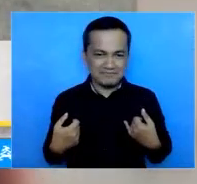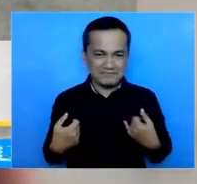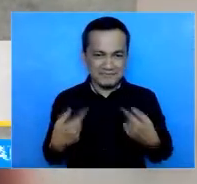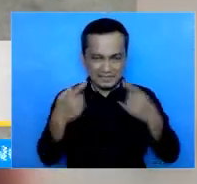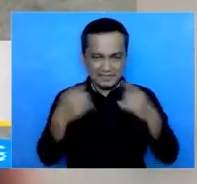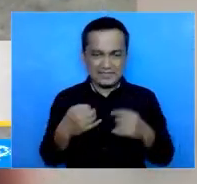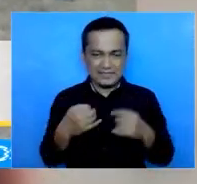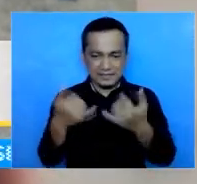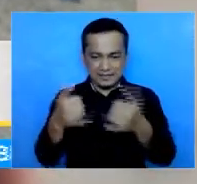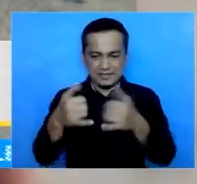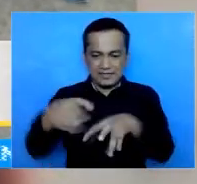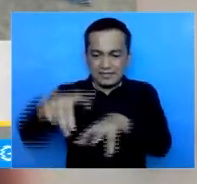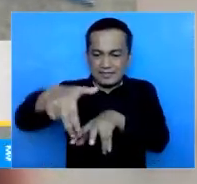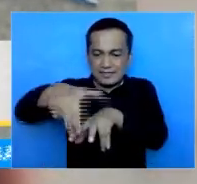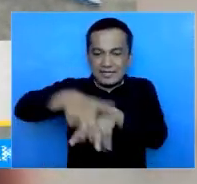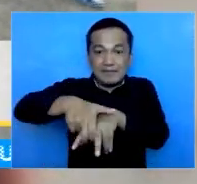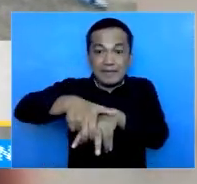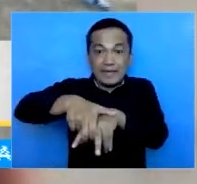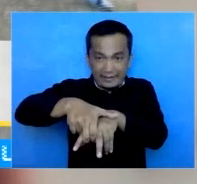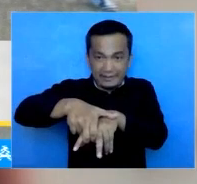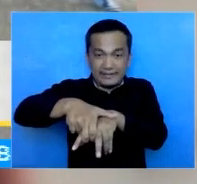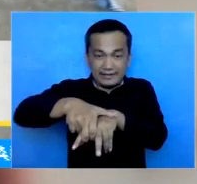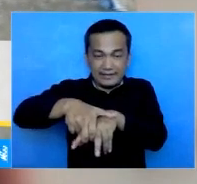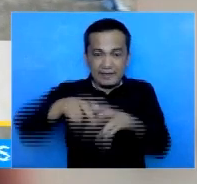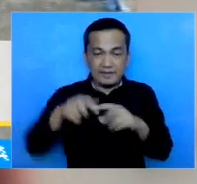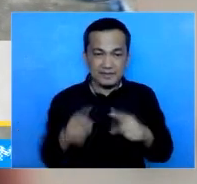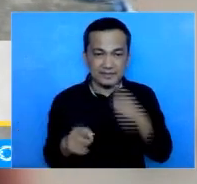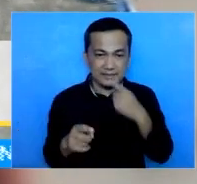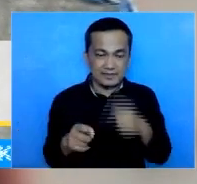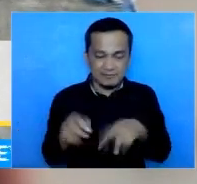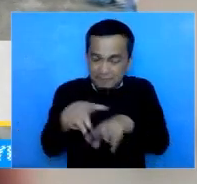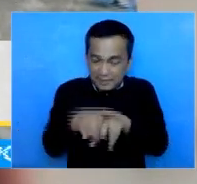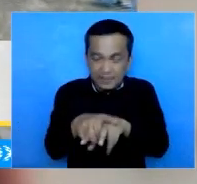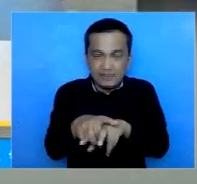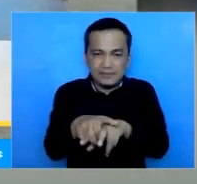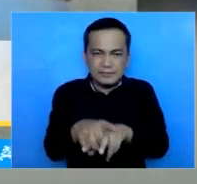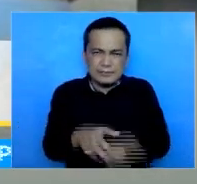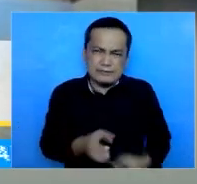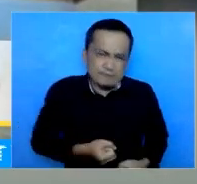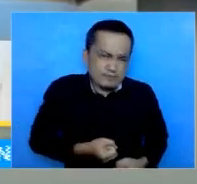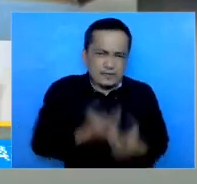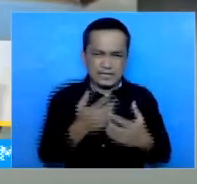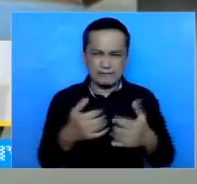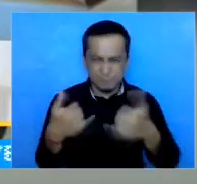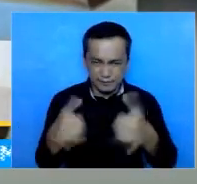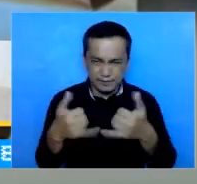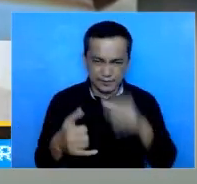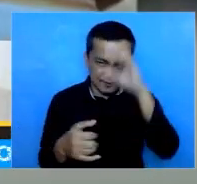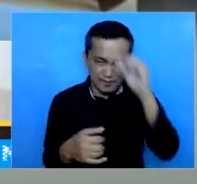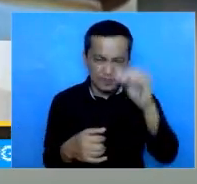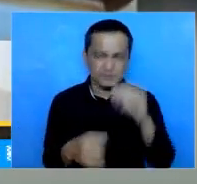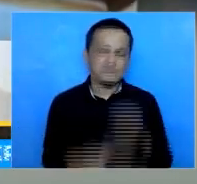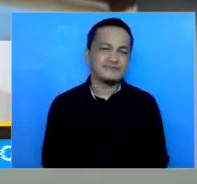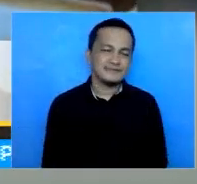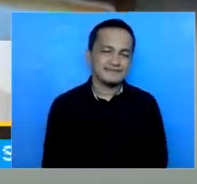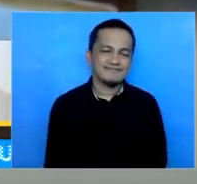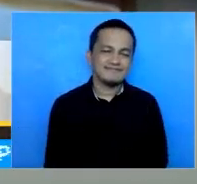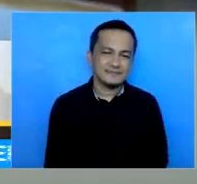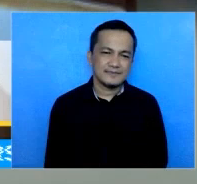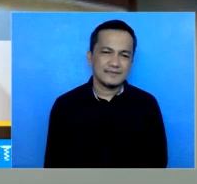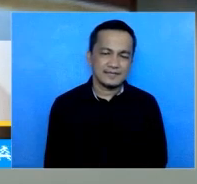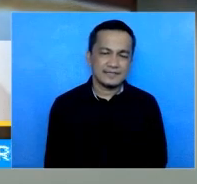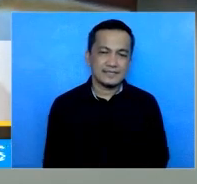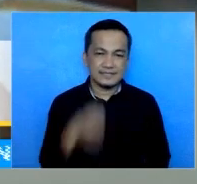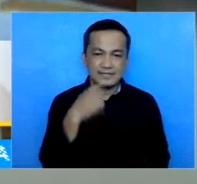maglaro ng naka-diaper lamang. Pero kahit yan ang suot, bigay todo pa rin ang mga lalaki sa paglalaro. Ayon sa mga